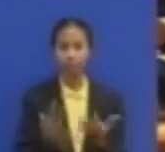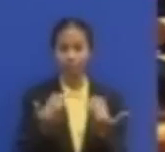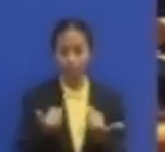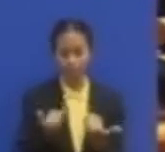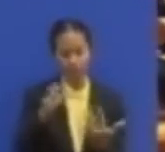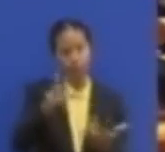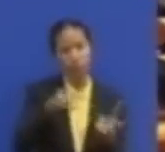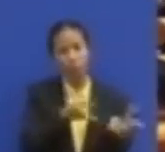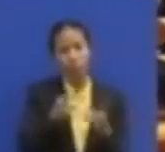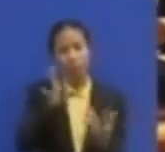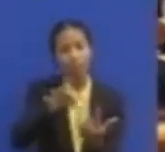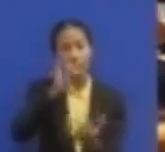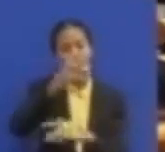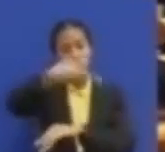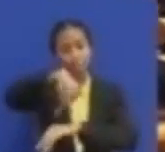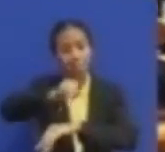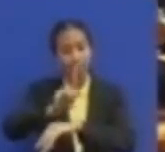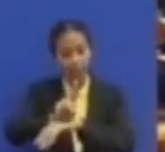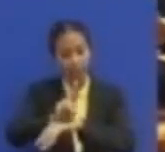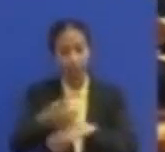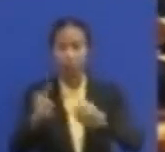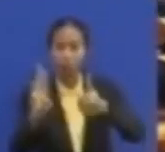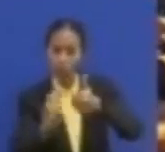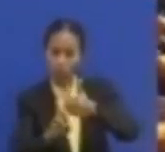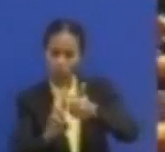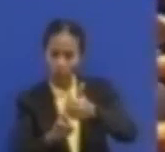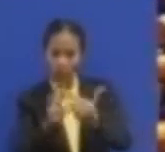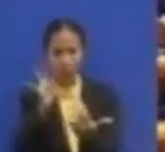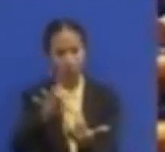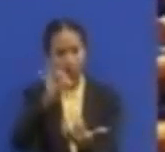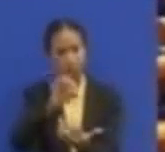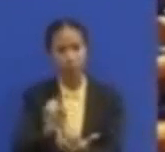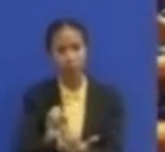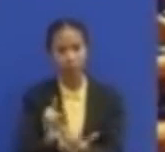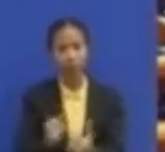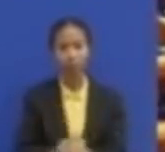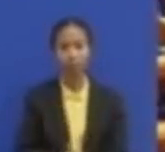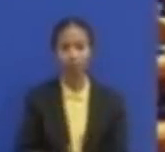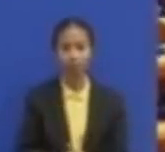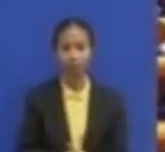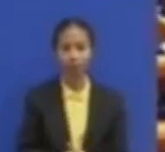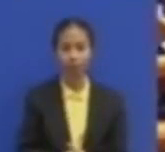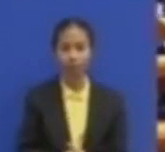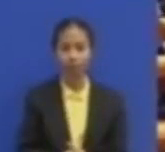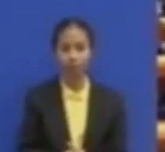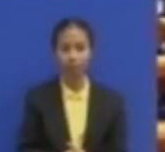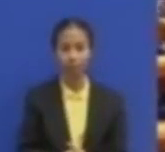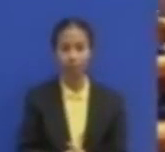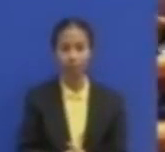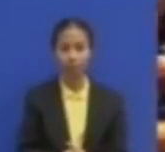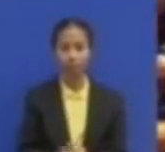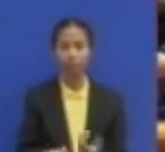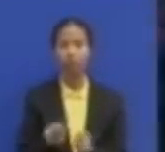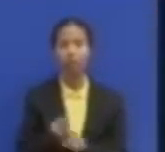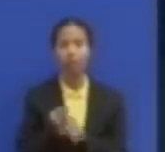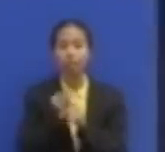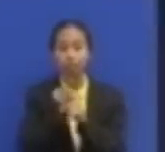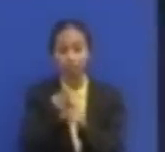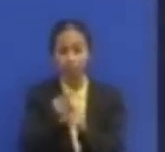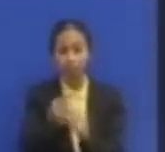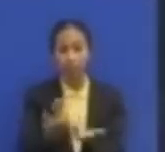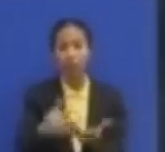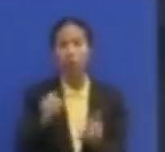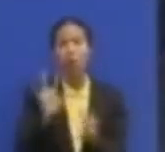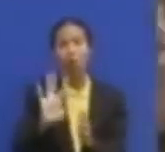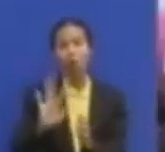สภาผู้แทนราษฎรและรองประธานสภาผู้แทนราษฎรทั้ง2คนเนี่ยนะคะตามข้อ5การเลือกประธานสภาสมาชิ